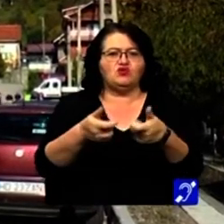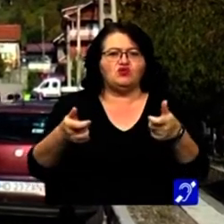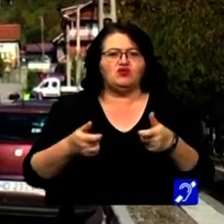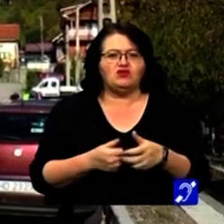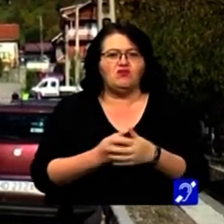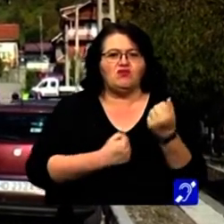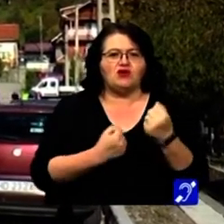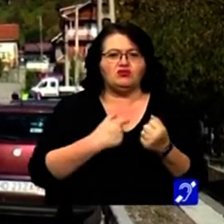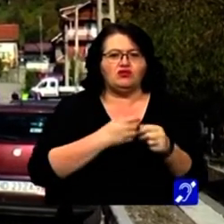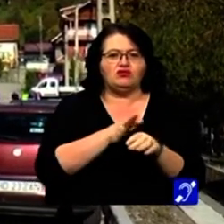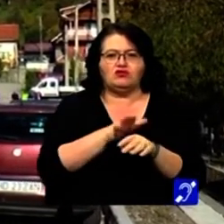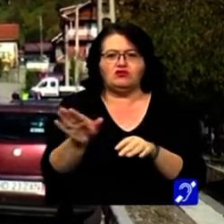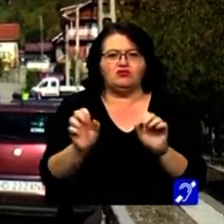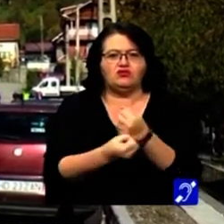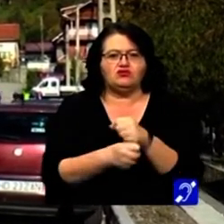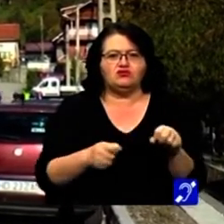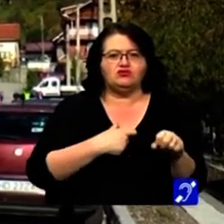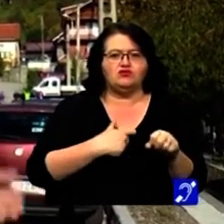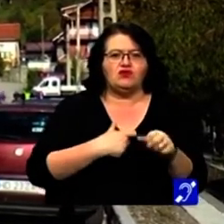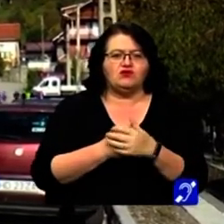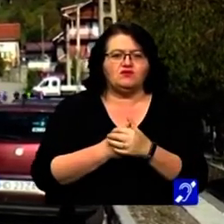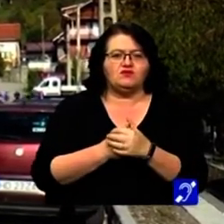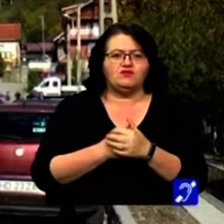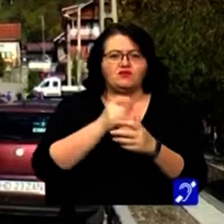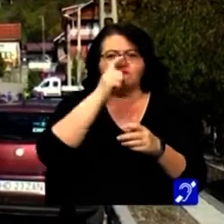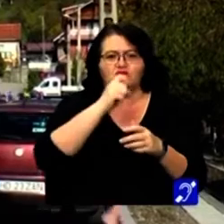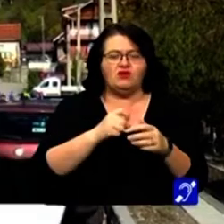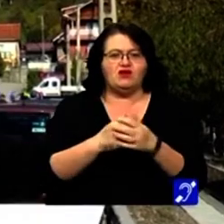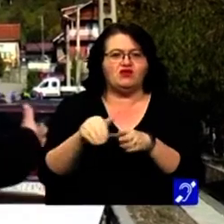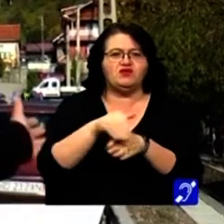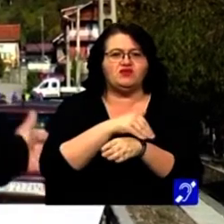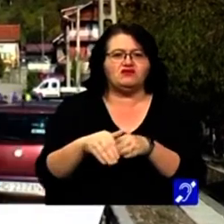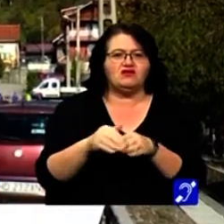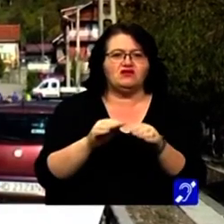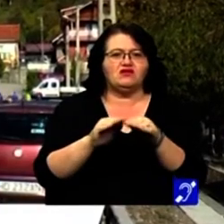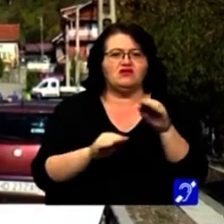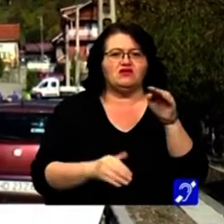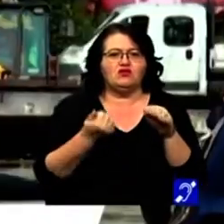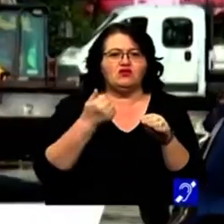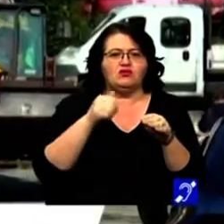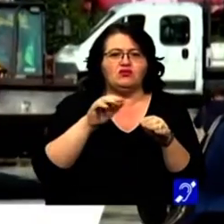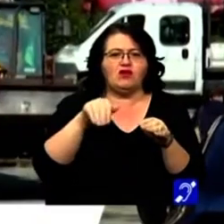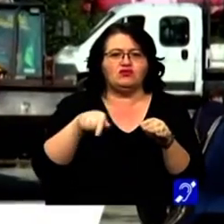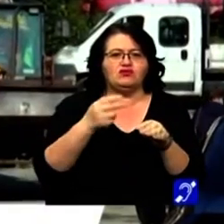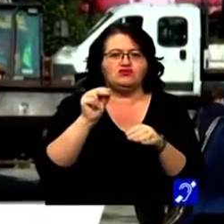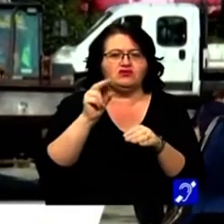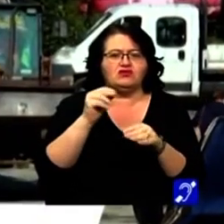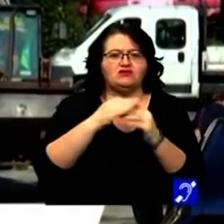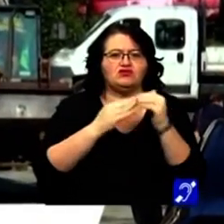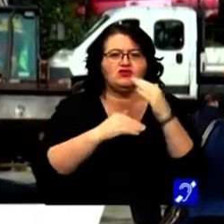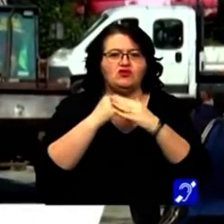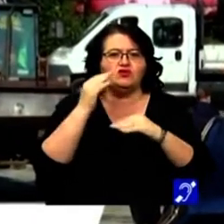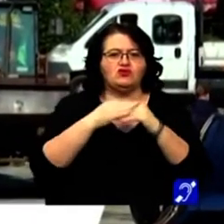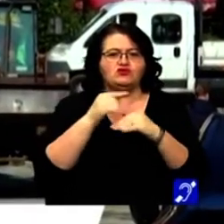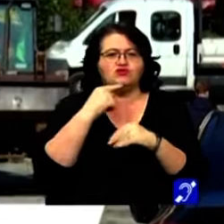intra cu mașina în curte? Nu, cel puțin eu stau cel mai rău de pe stradă, eu am diferență de nivel de 1,30 m. Constructorul o